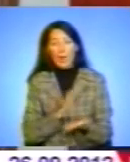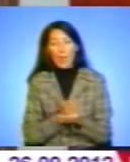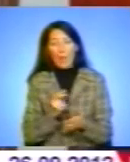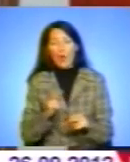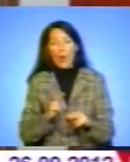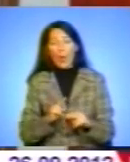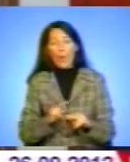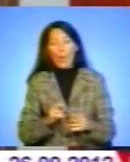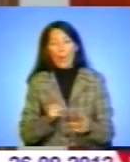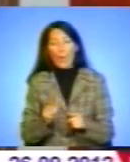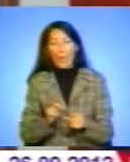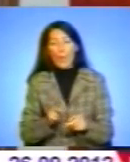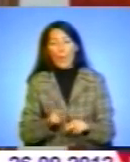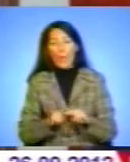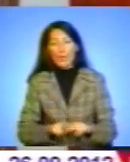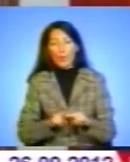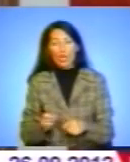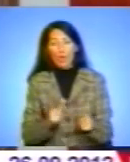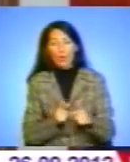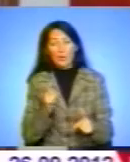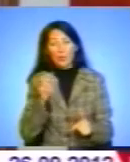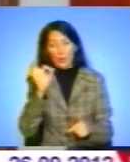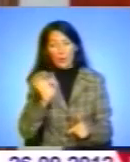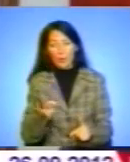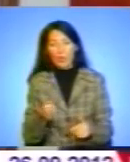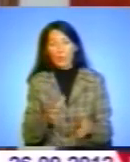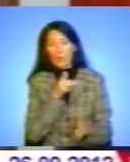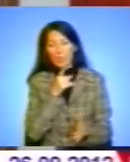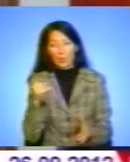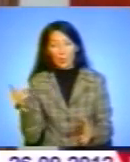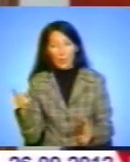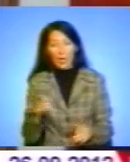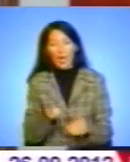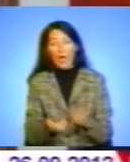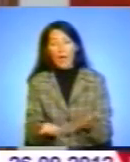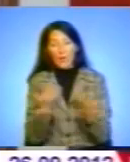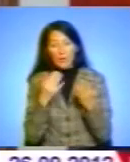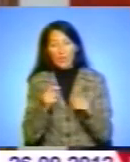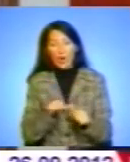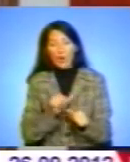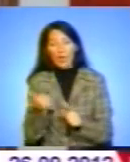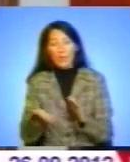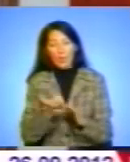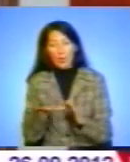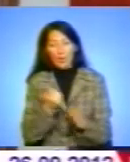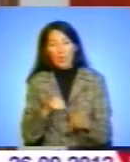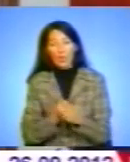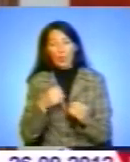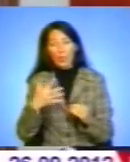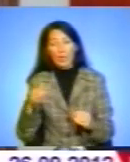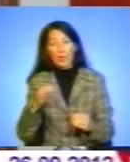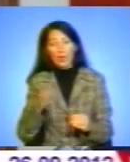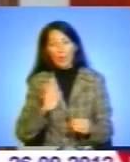на 100% житлового фонду, але під час перевірки виявлені окремі недоліки, які зараз до 15 жовтня будуть